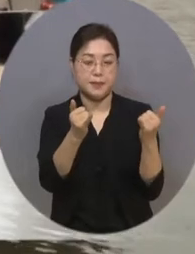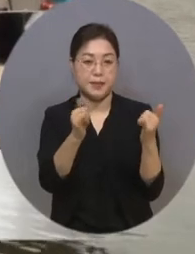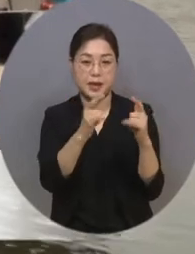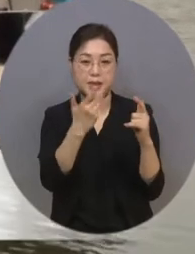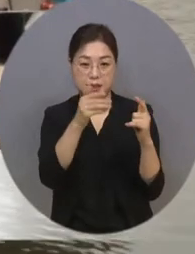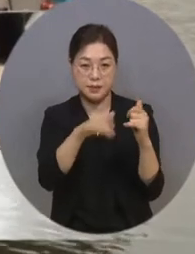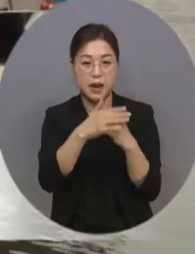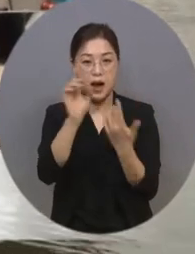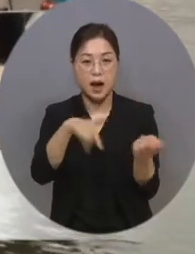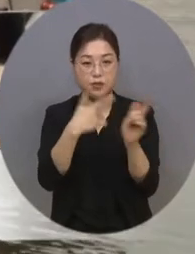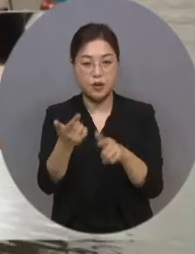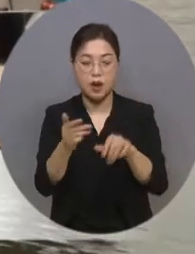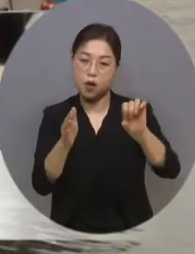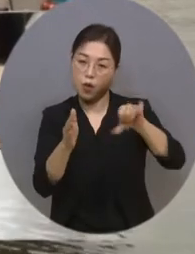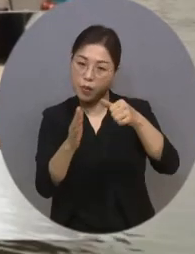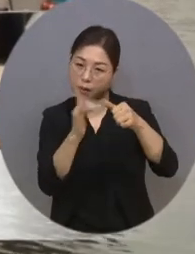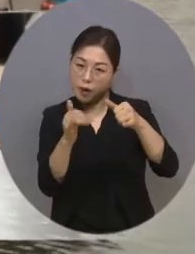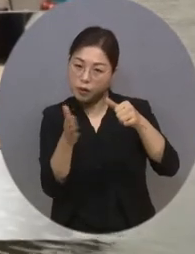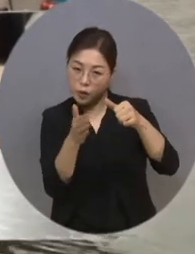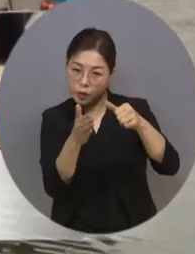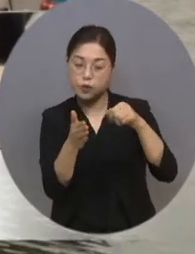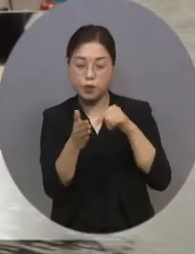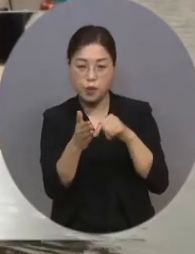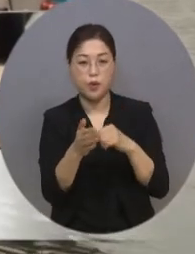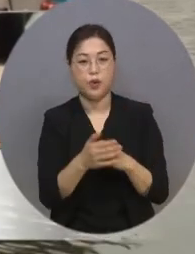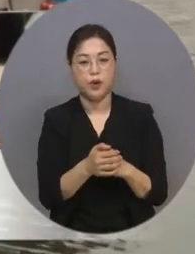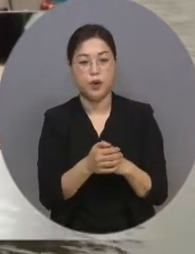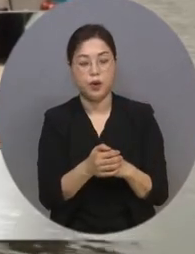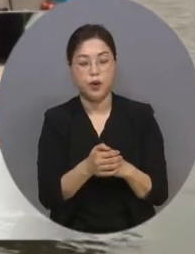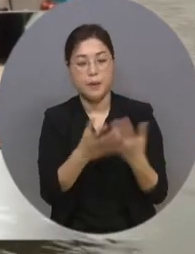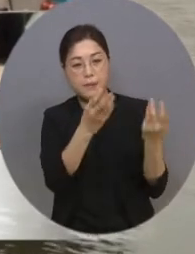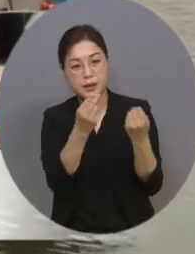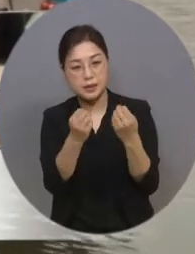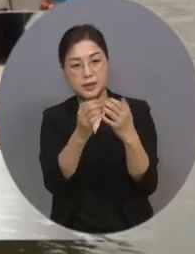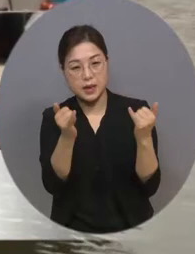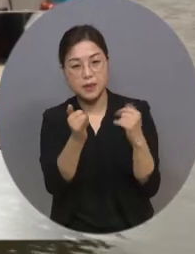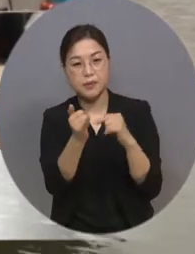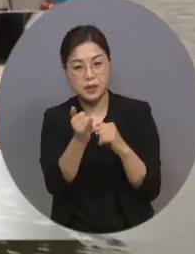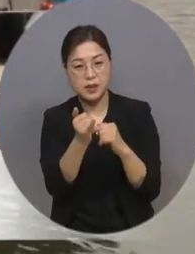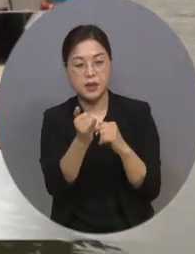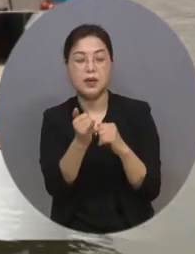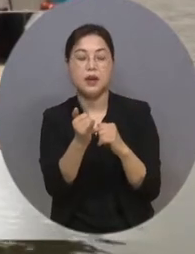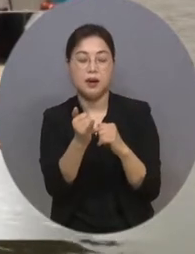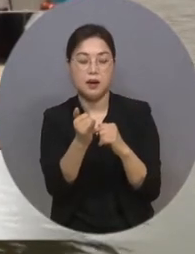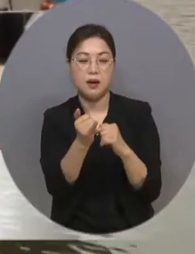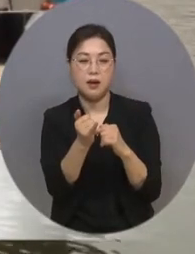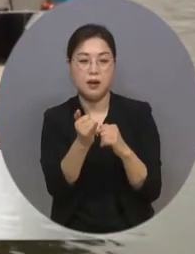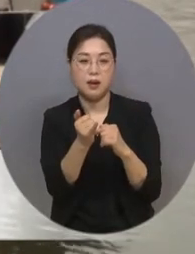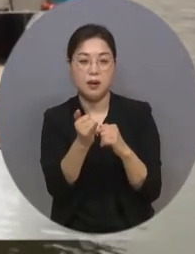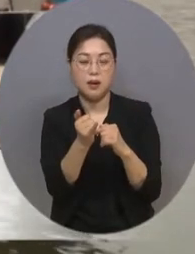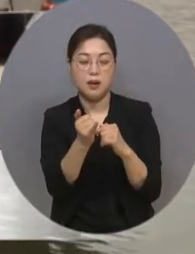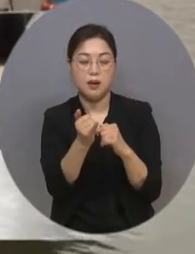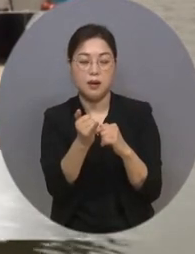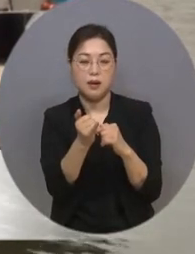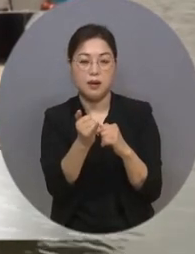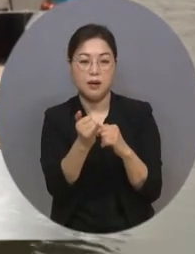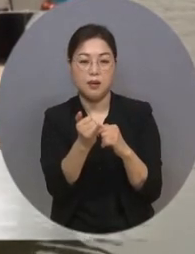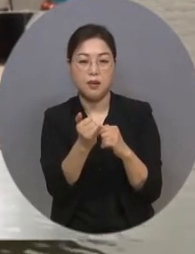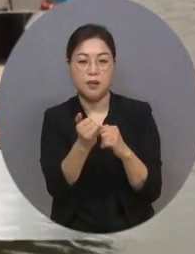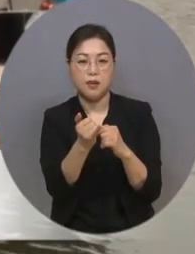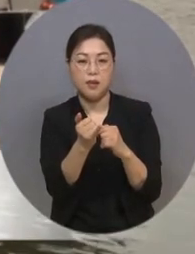인원은 아니지만 하루에 500명 이상 또 추위를 봐 가지고 더 많은 인원이 활용할 수 있도록 배도 이제 증설을